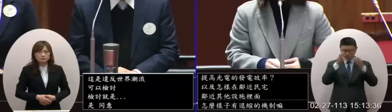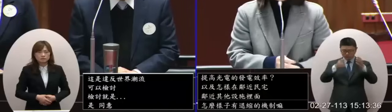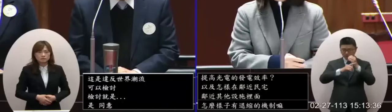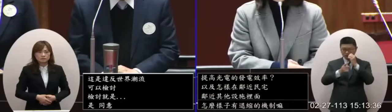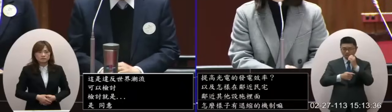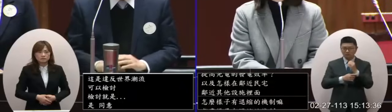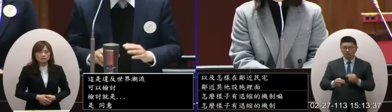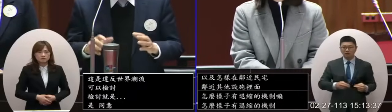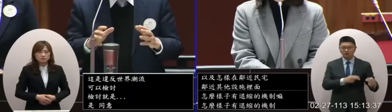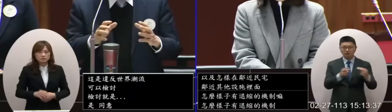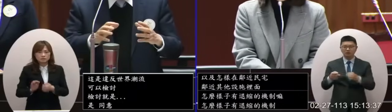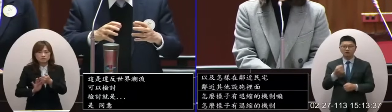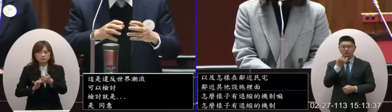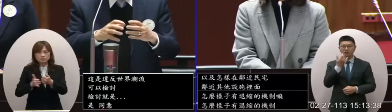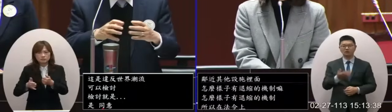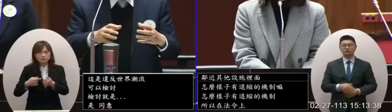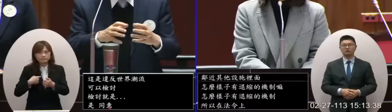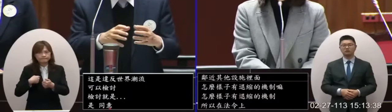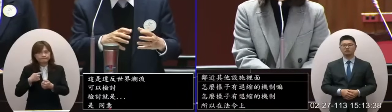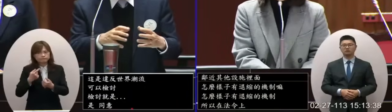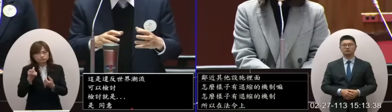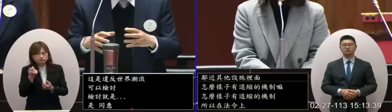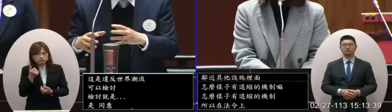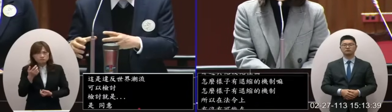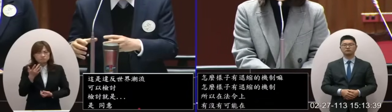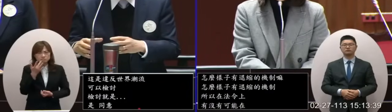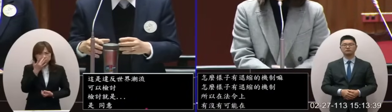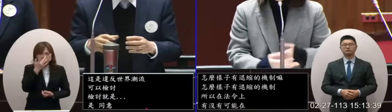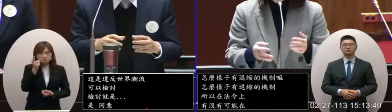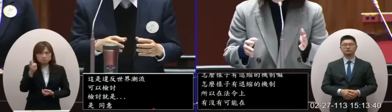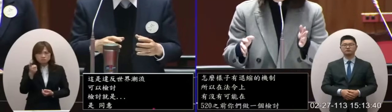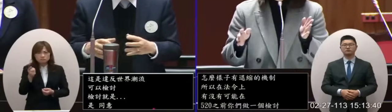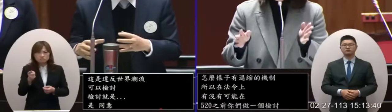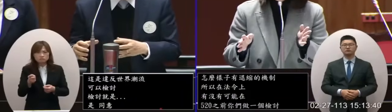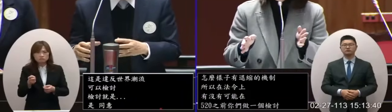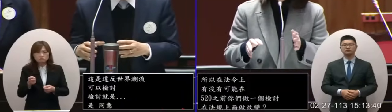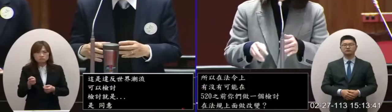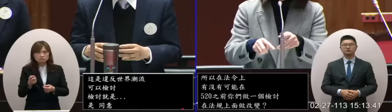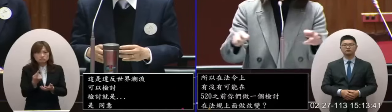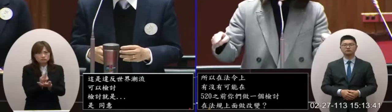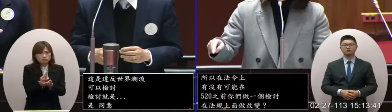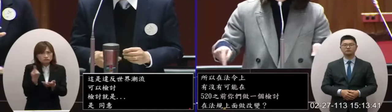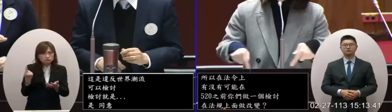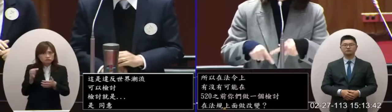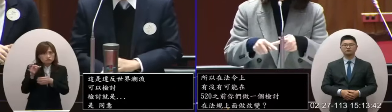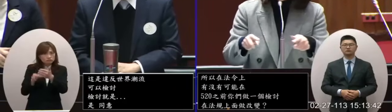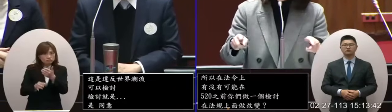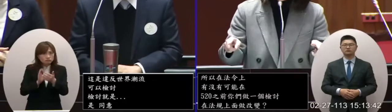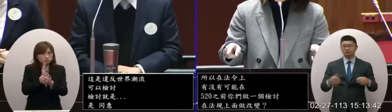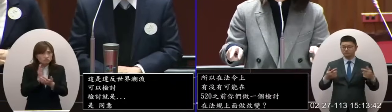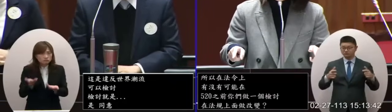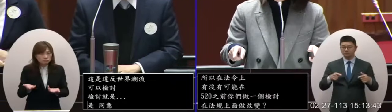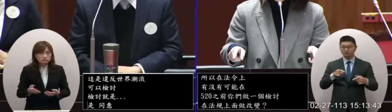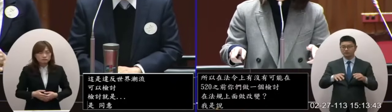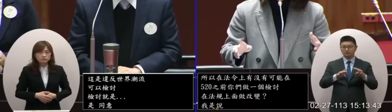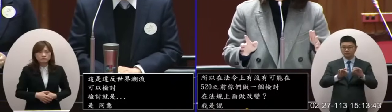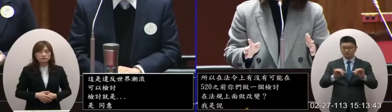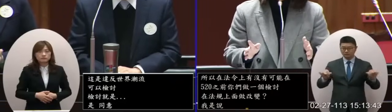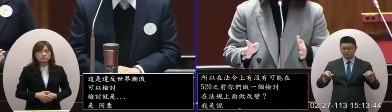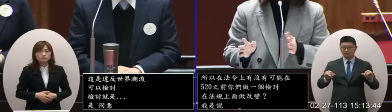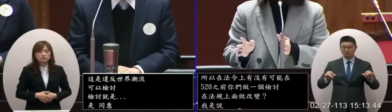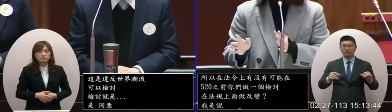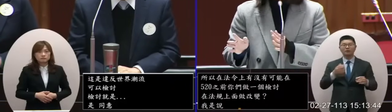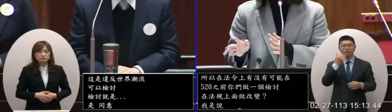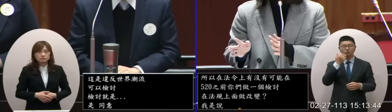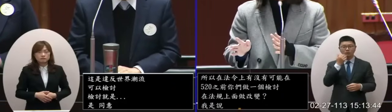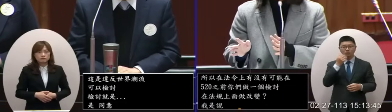做改变？ 委员，我听不太懂这个退缩的机制是什么？ 我是说， 那 个 不是个部分， 它在一块地里面，例